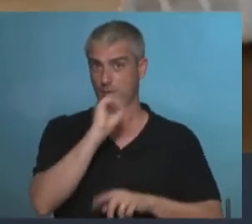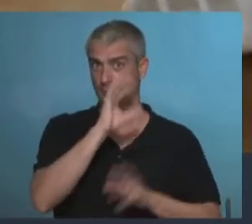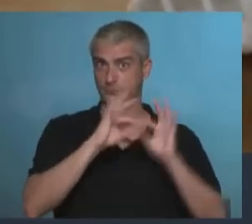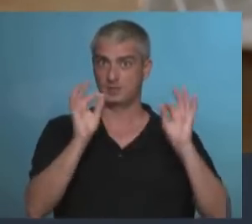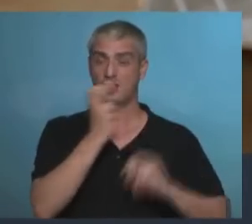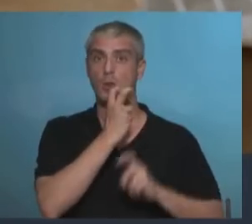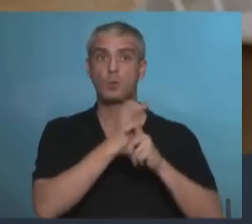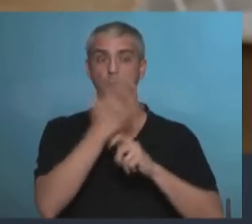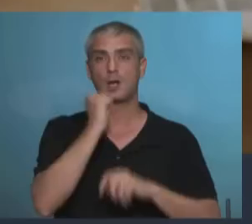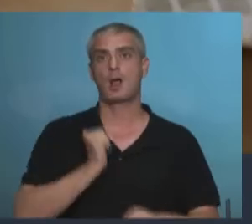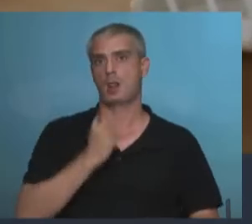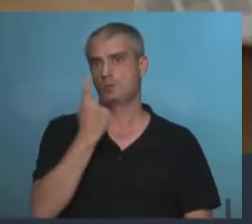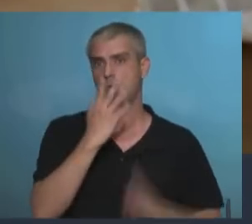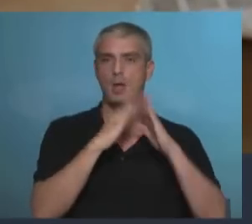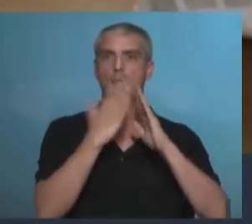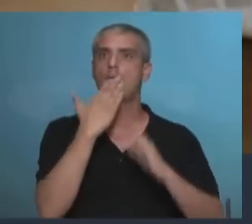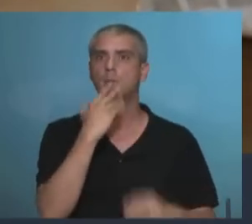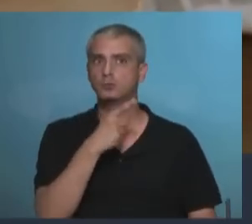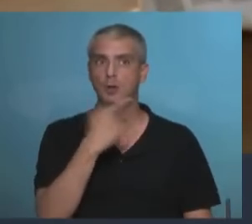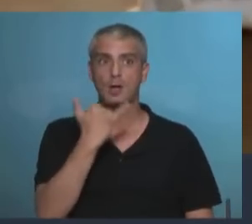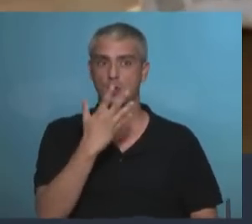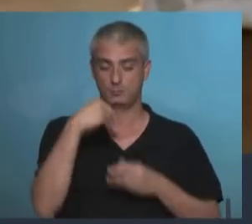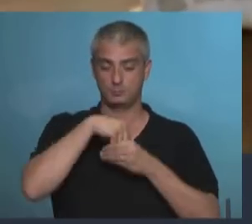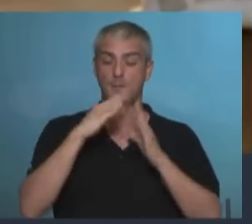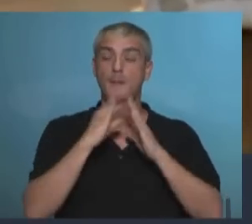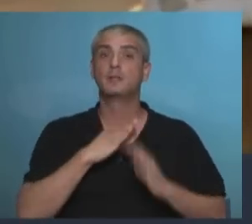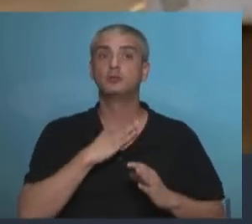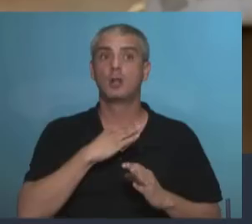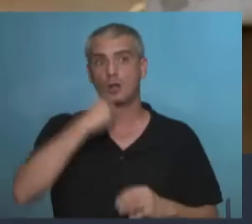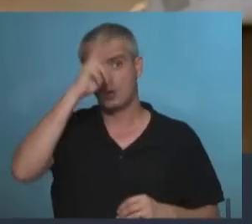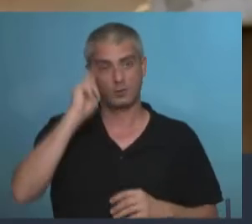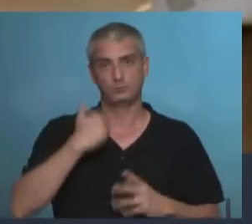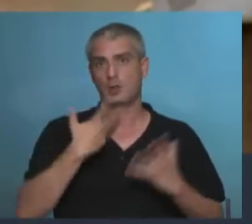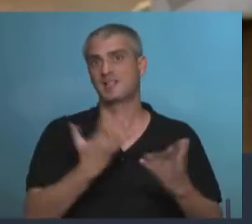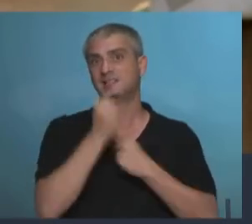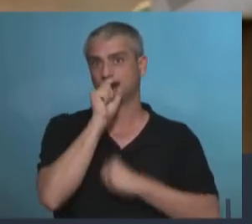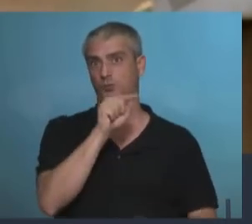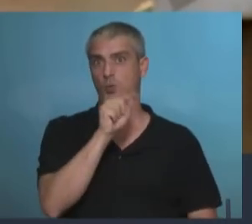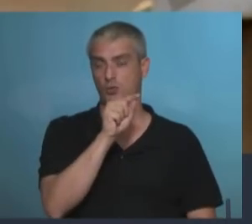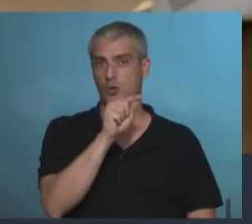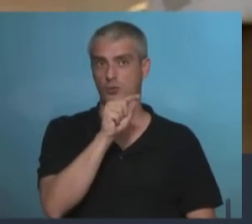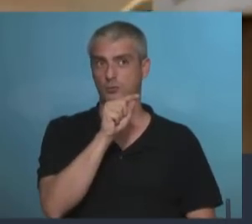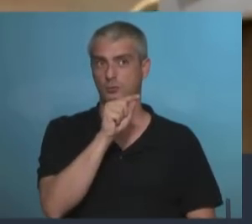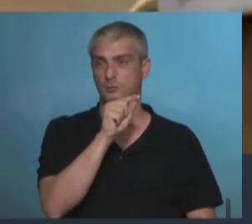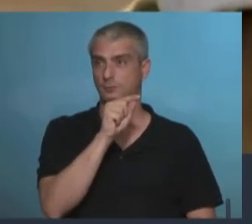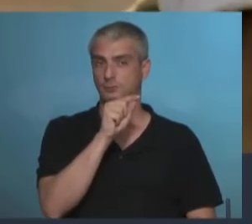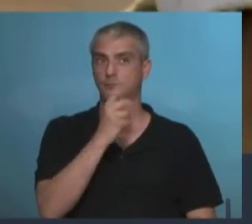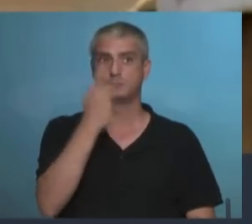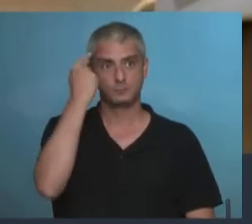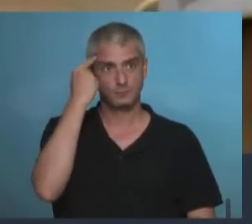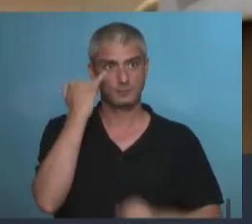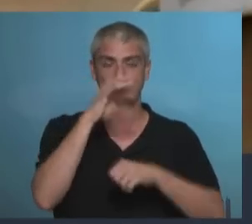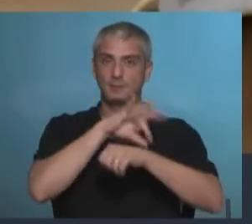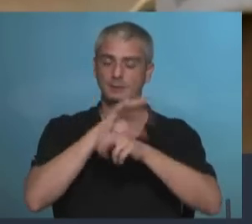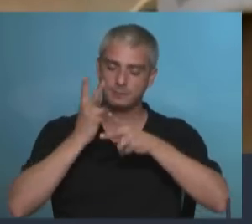הוא היה חייל בודד, גר בירושלים, והיום הוא גר אצלי בבית. ההורים שלי אימצו אותו. ויודעים להביא לו בשר